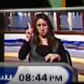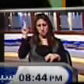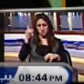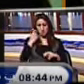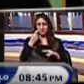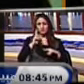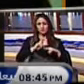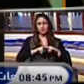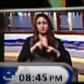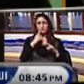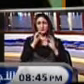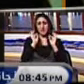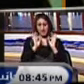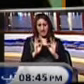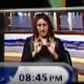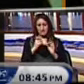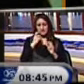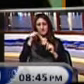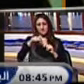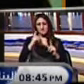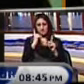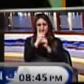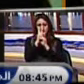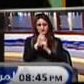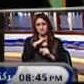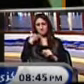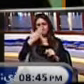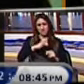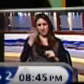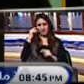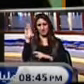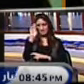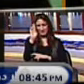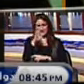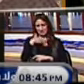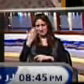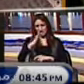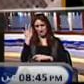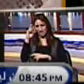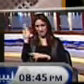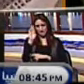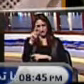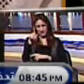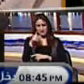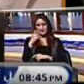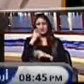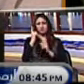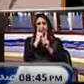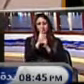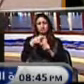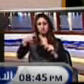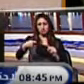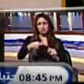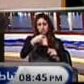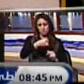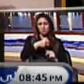وبطريرك الكرازة المرقصية استقبل اليوم أهالي ضحايا أحداث الخصوص والكاتدرائية في المقر البابوي، كما